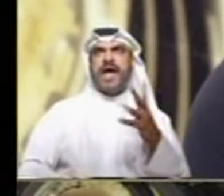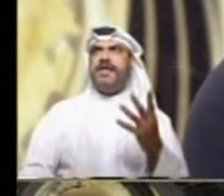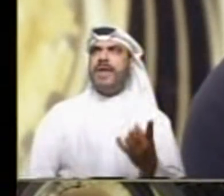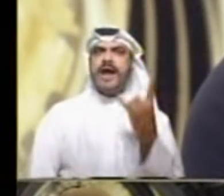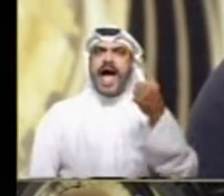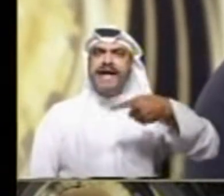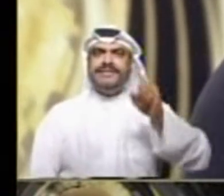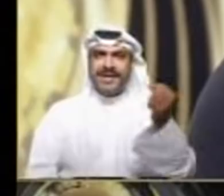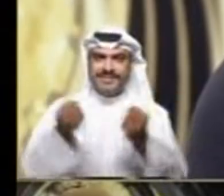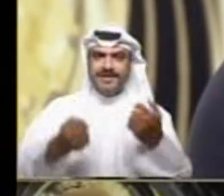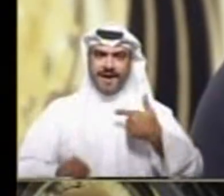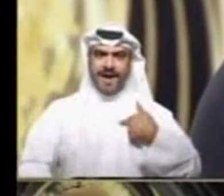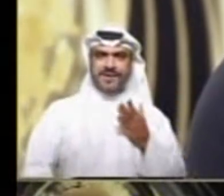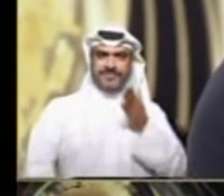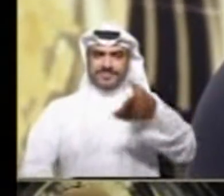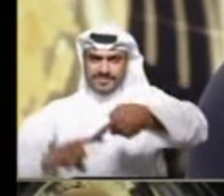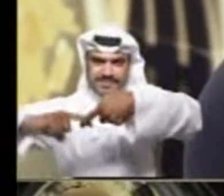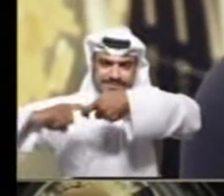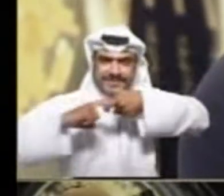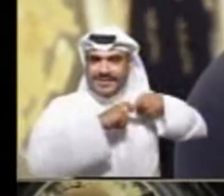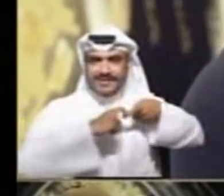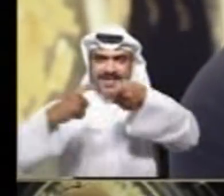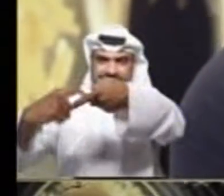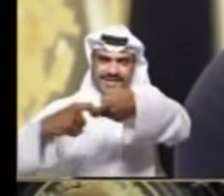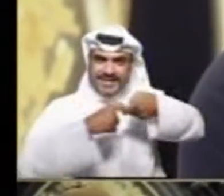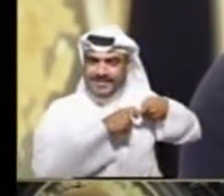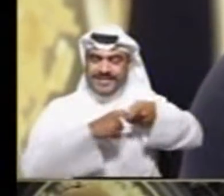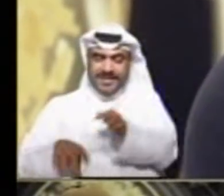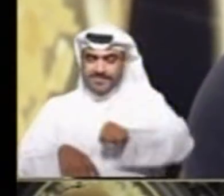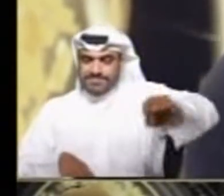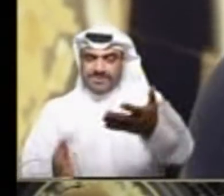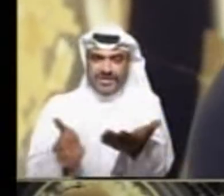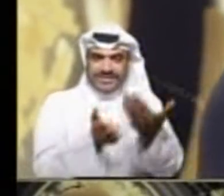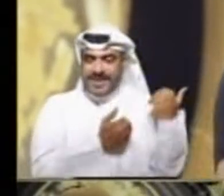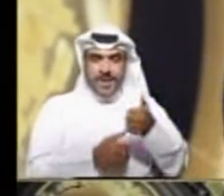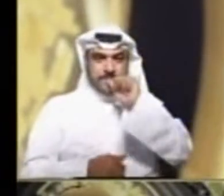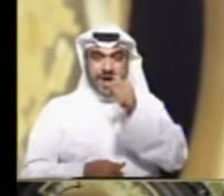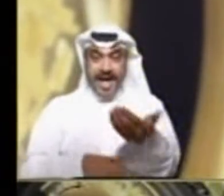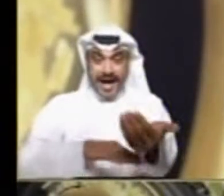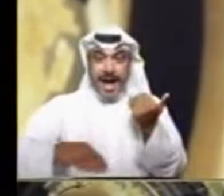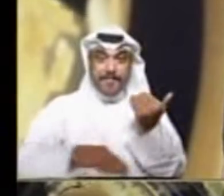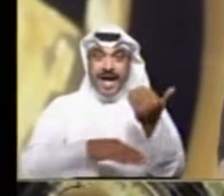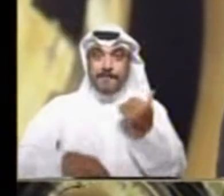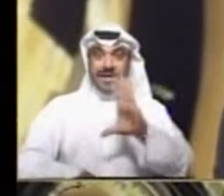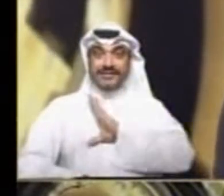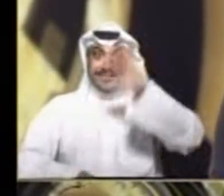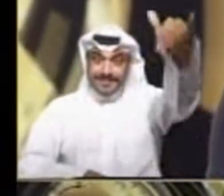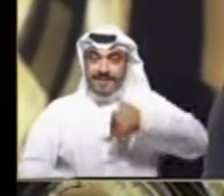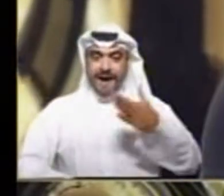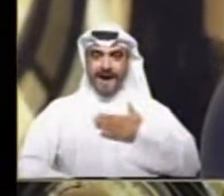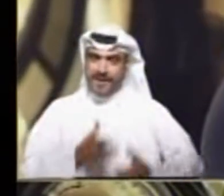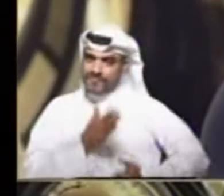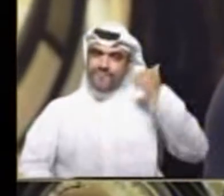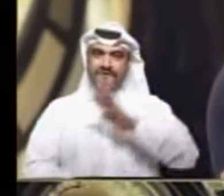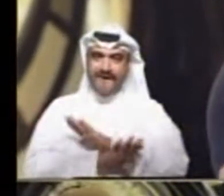فقمنا بانتشال المركبات العالقة وإخراجها من المياه. قبل ما ان الجيش الكويتي توصل معداته